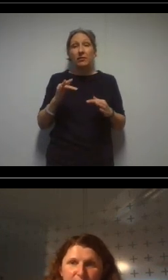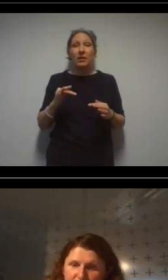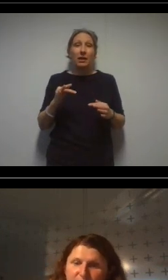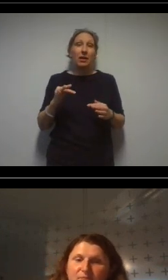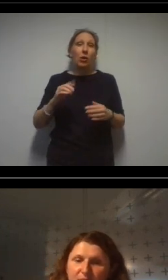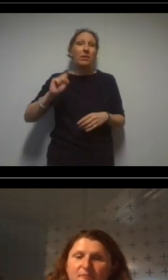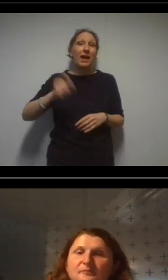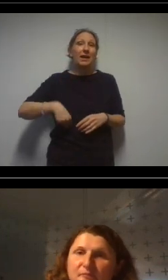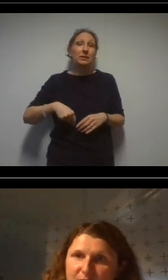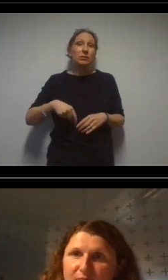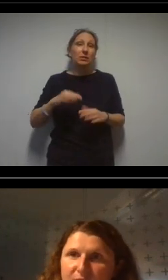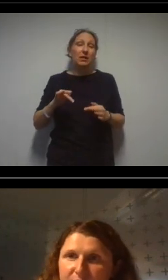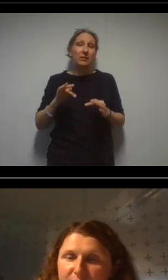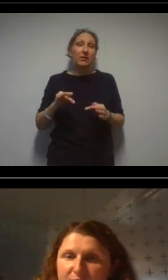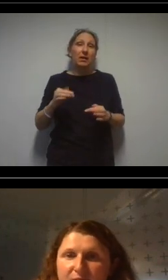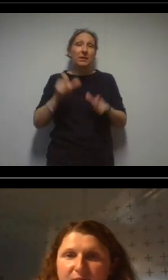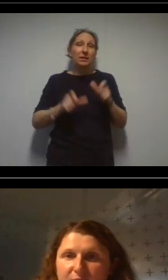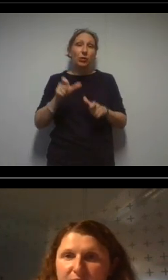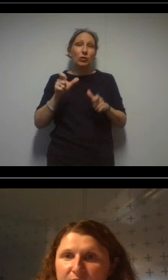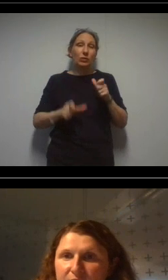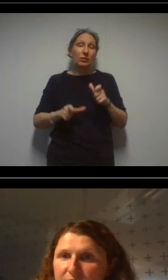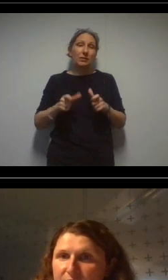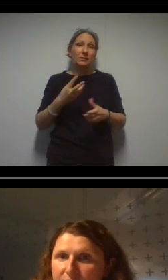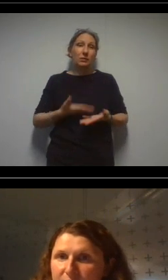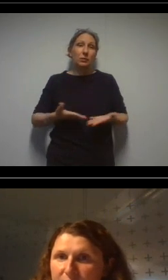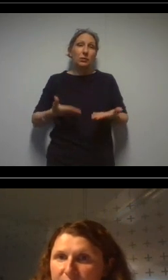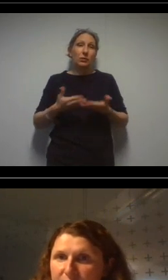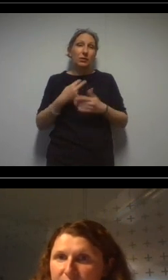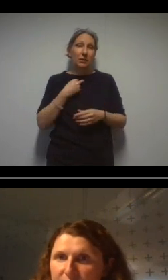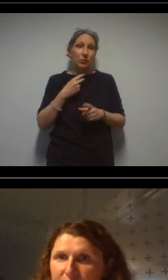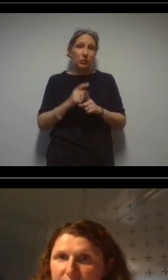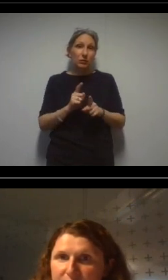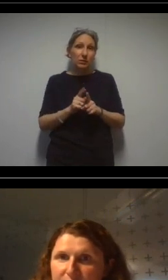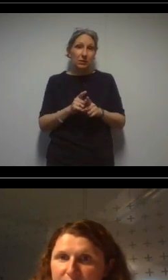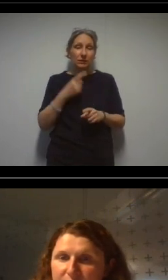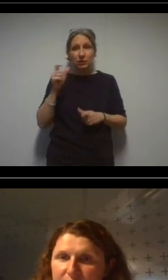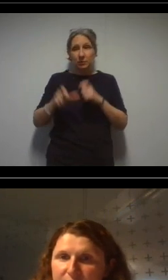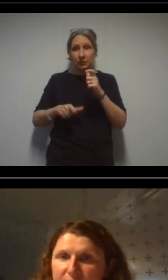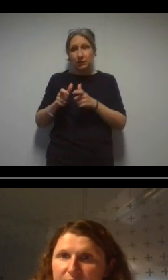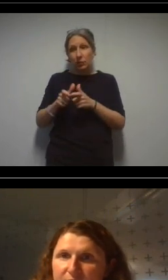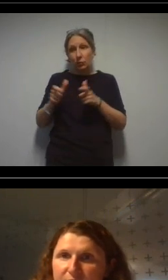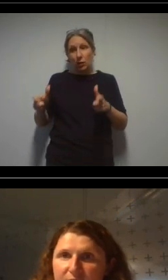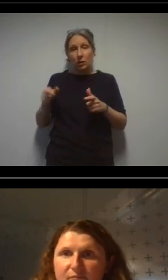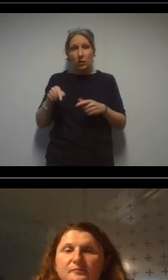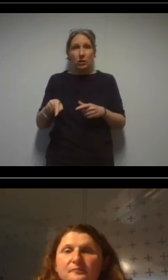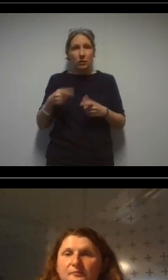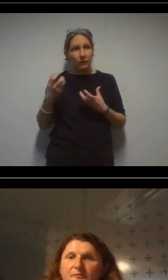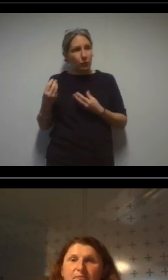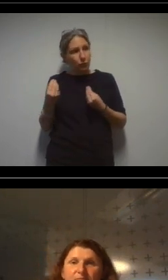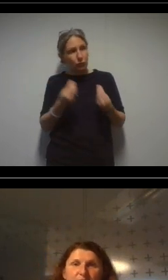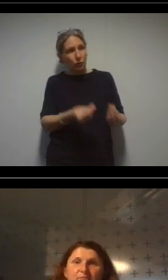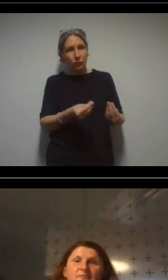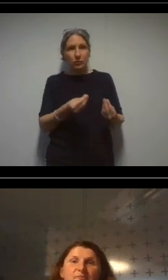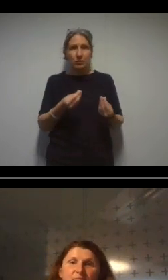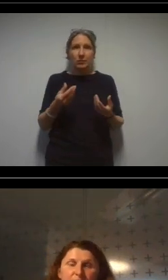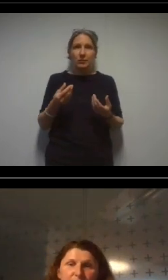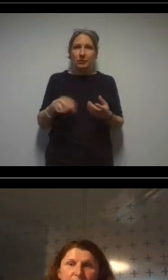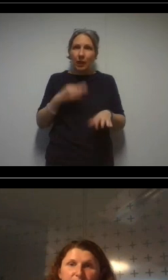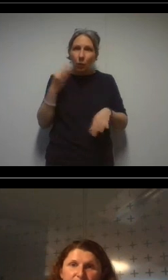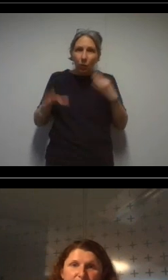ça, évidemment. Ces employeurs avaient envie de permettre aux jeunes de découvrir des métiers, de découvrir des secteurs